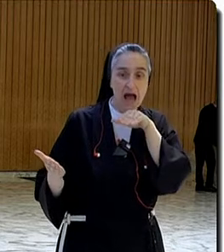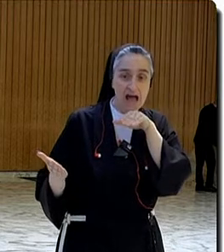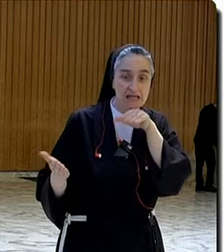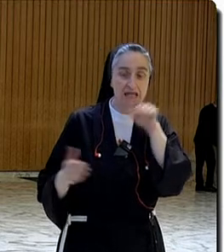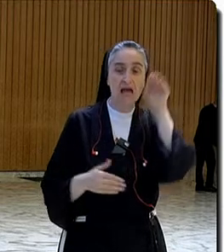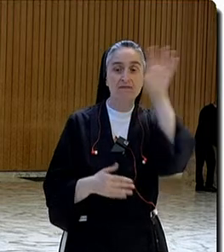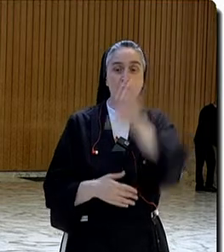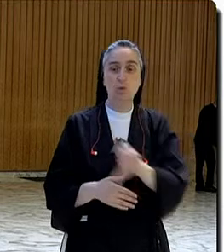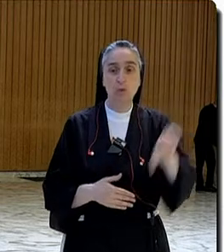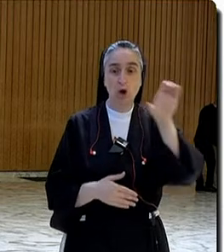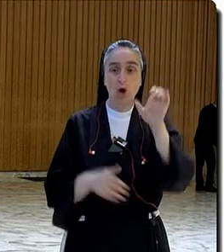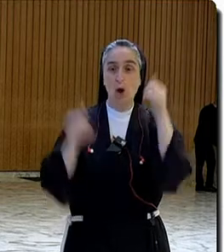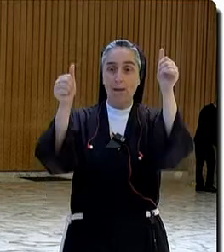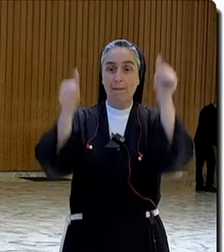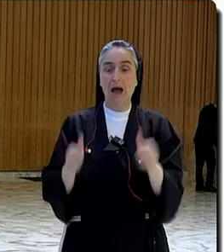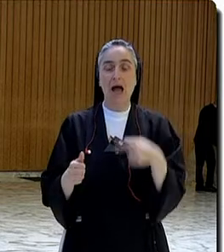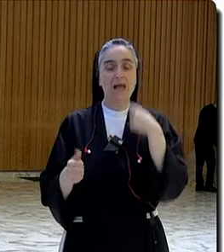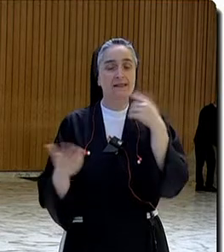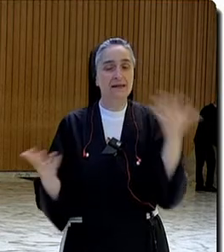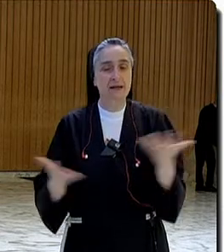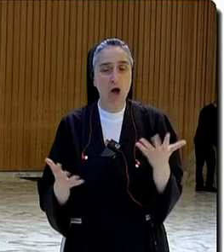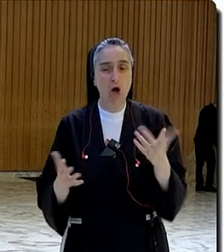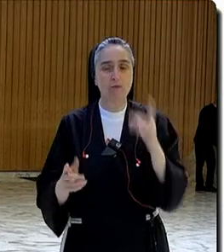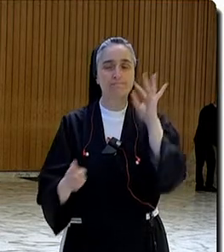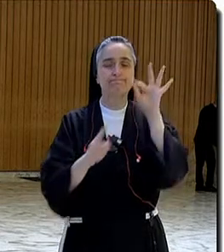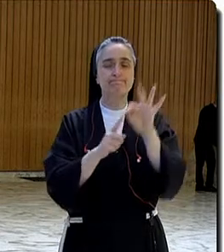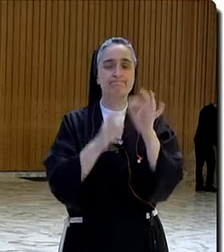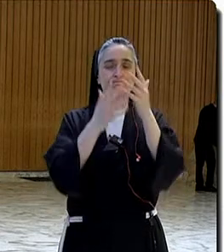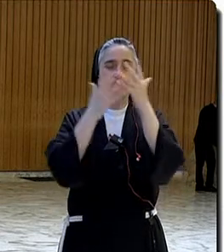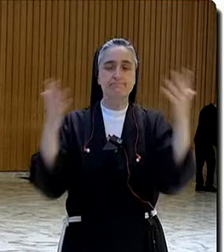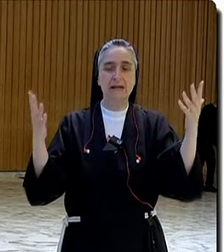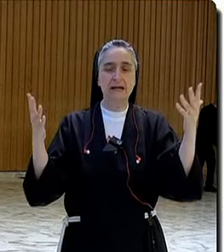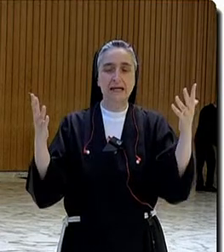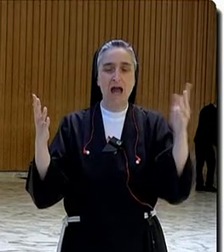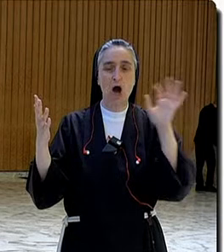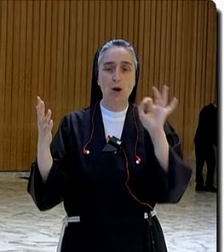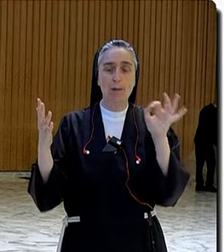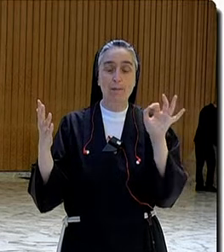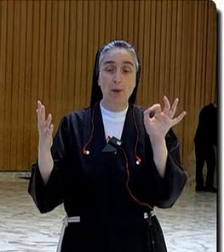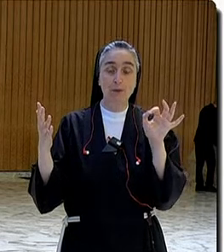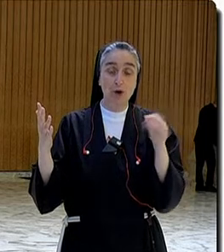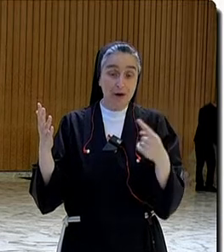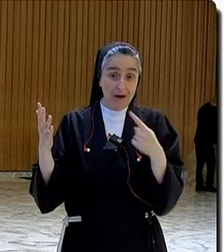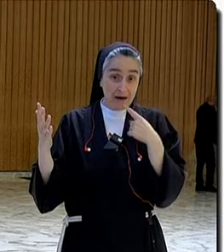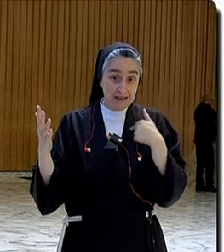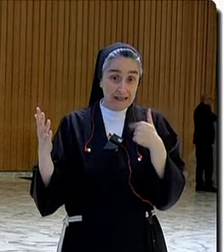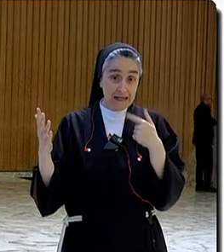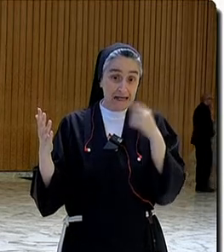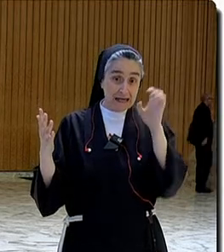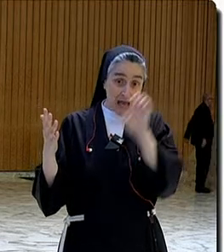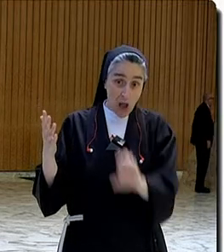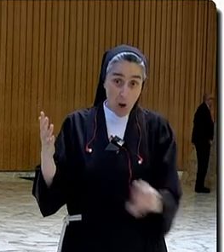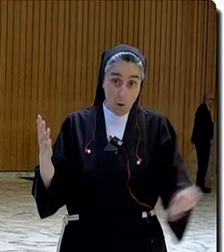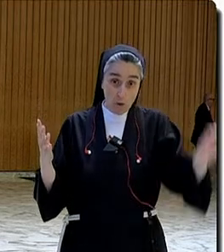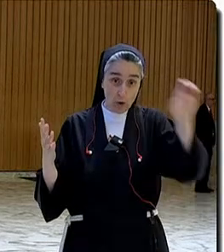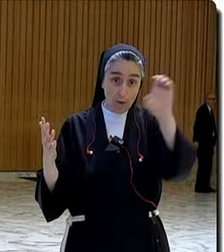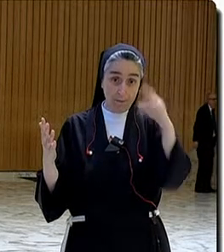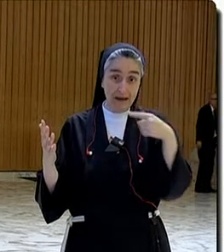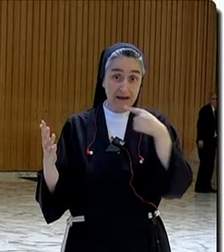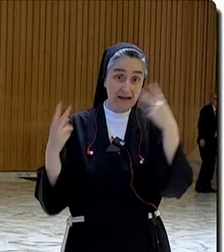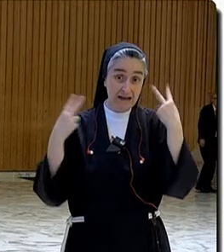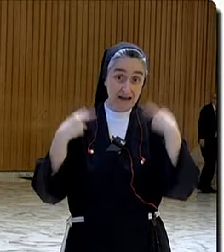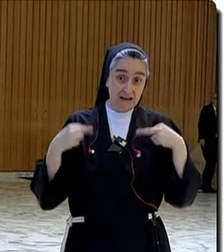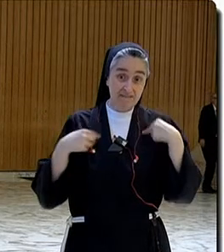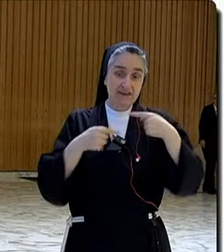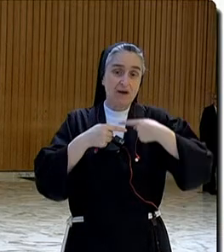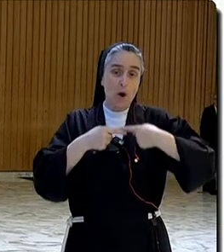futuro dell'Europa, con l'obiettivo primario di sottolineare il fatto che gli europei vivono più